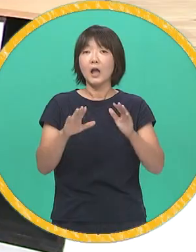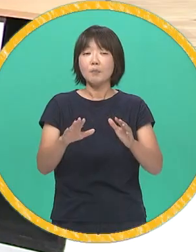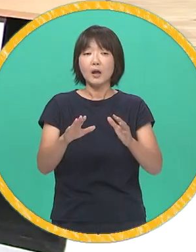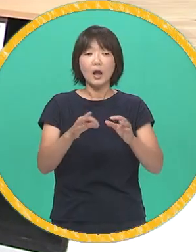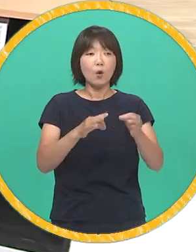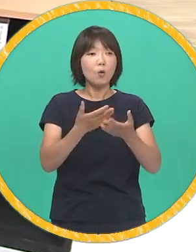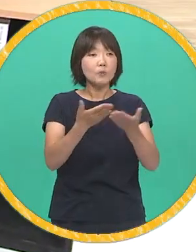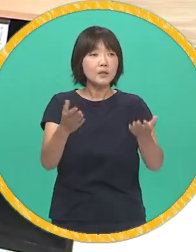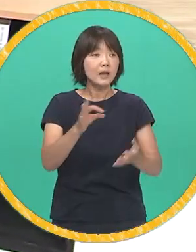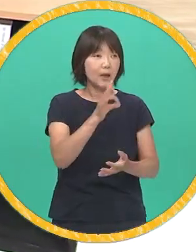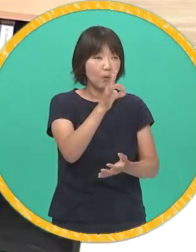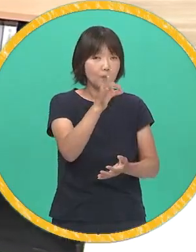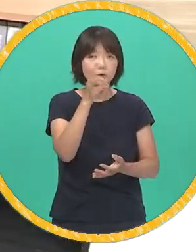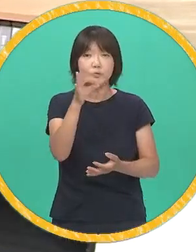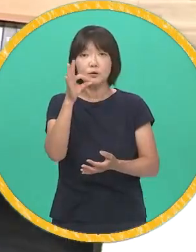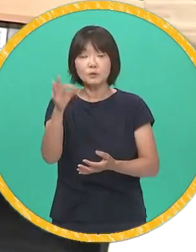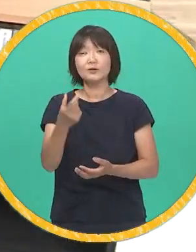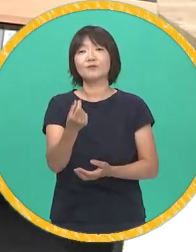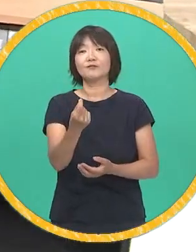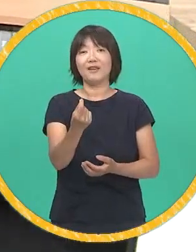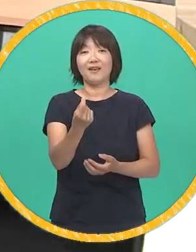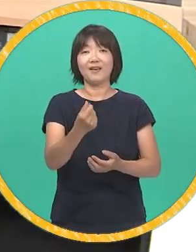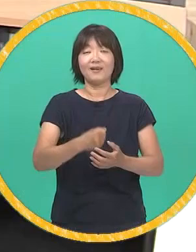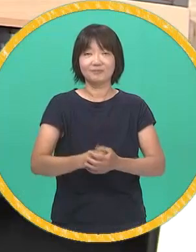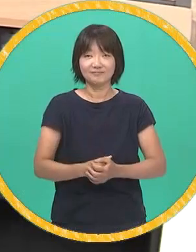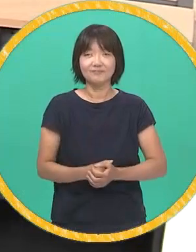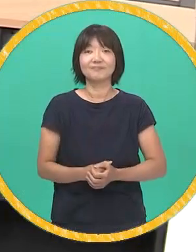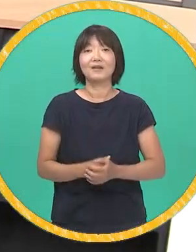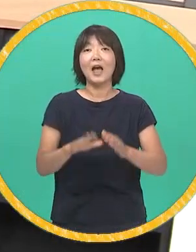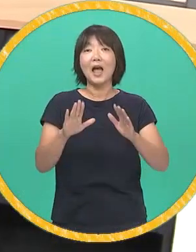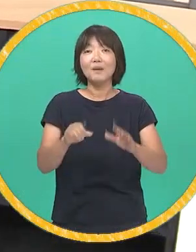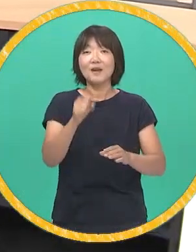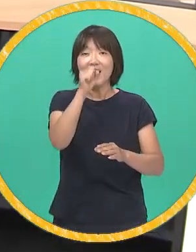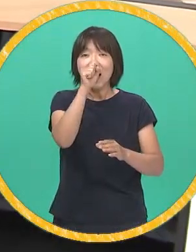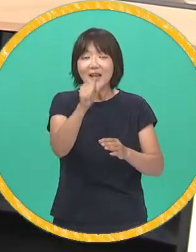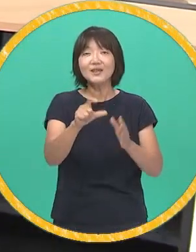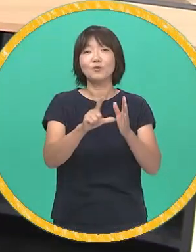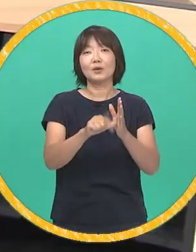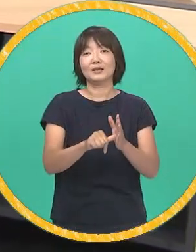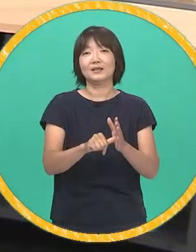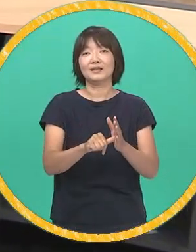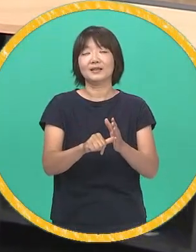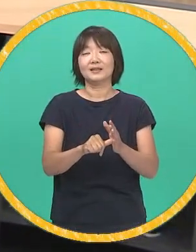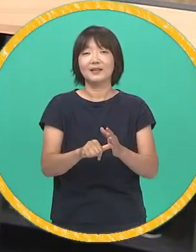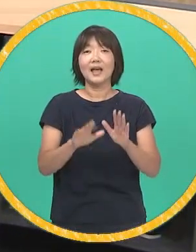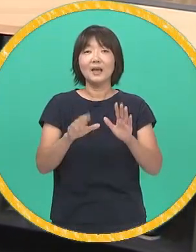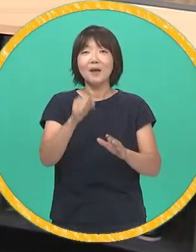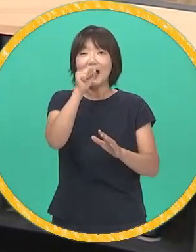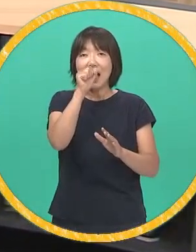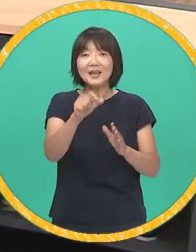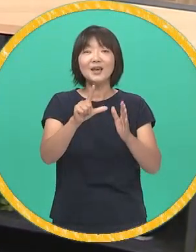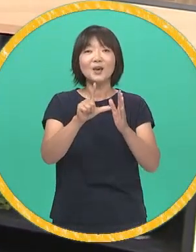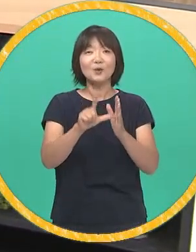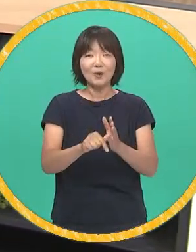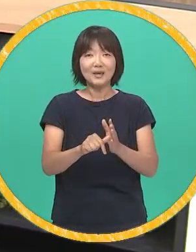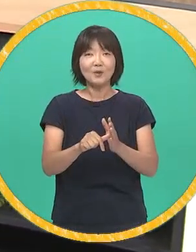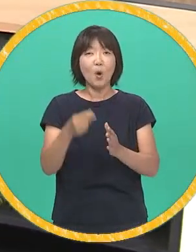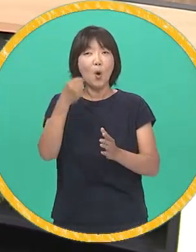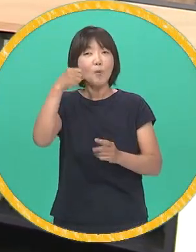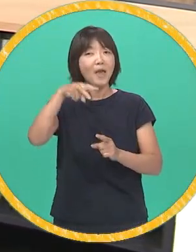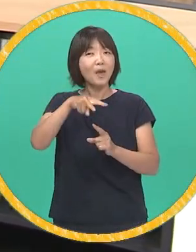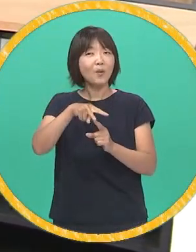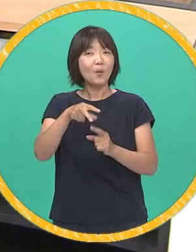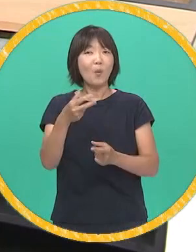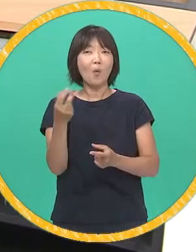こうスーパーとかねあーやさんでも見かけますねそうですねまさに今が旬っていうねそうなんです今が旬そう今が旬の女こまち